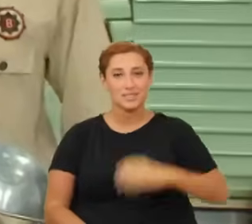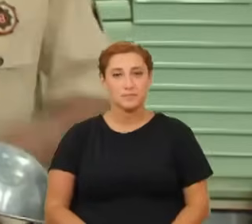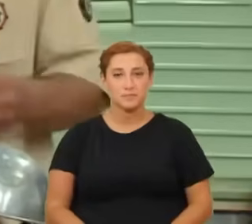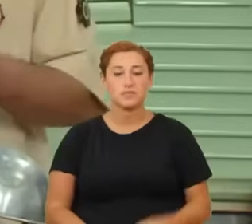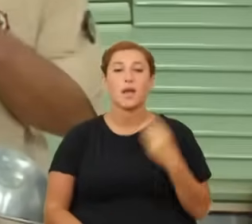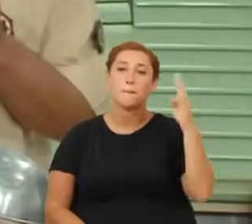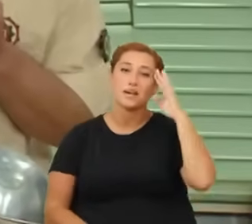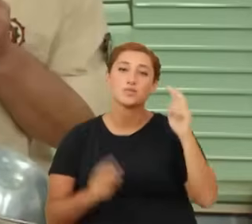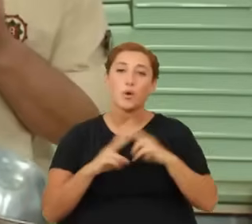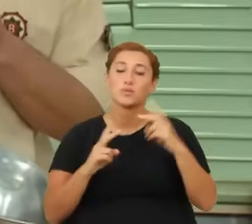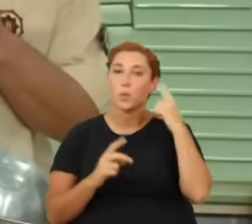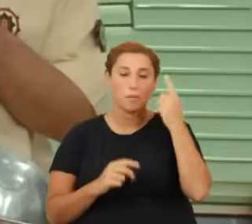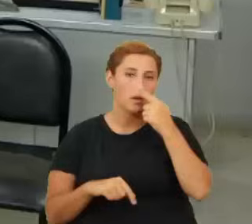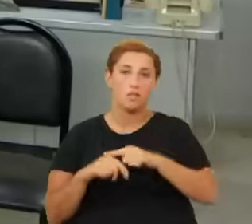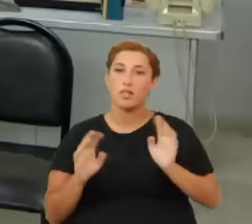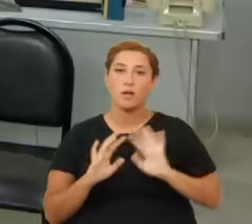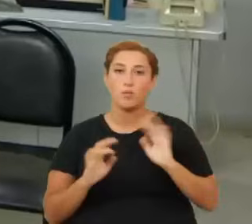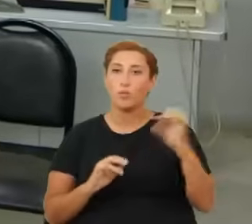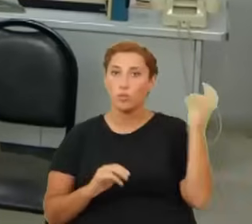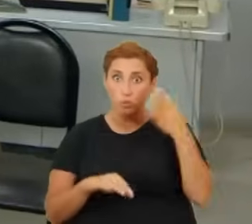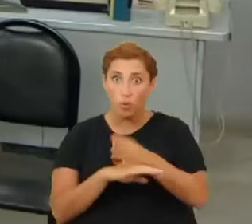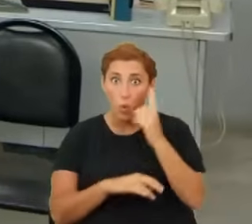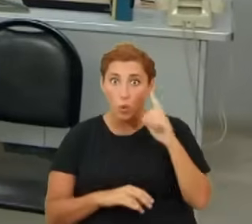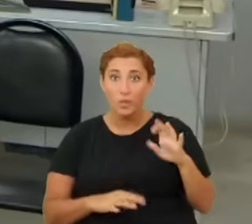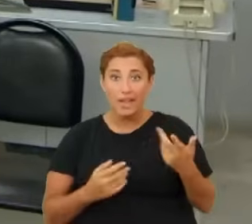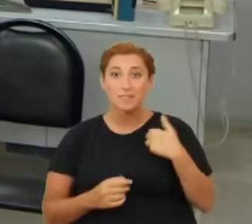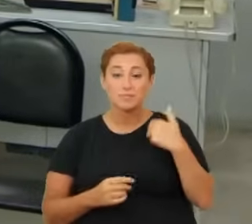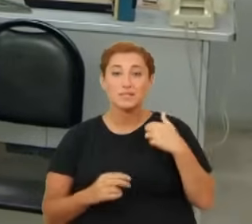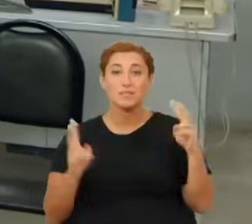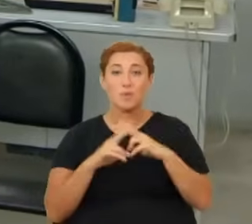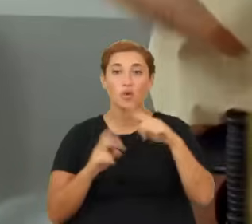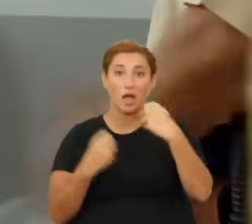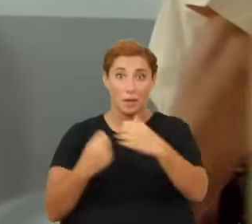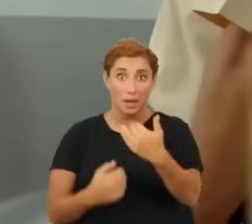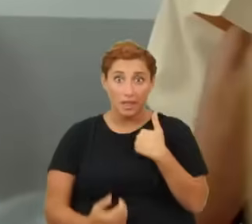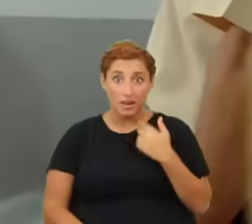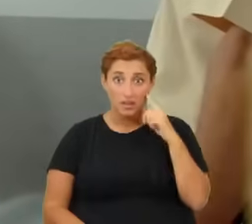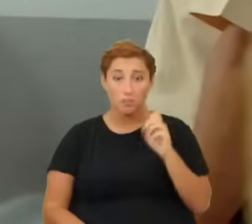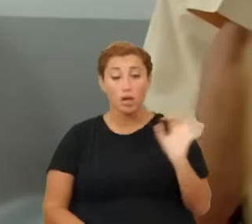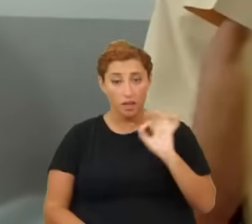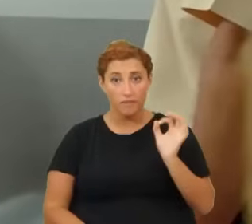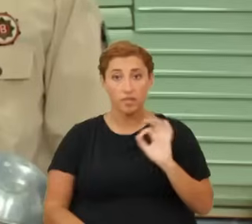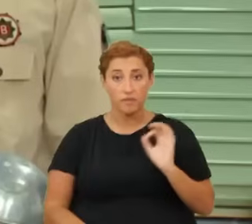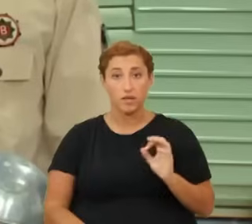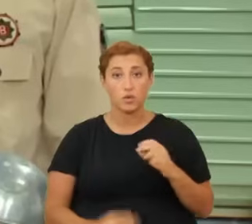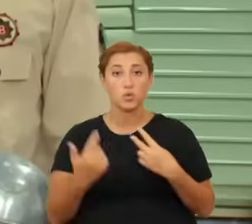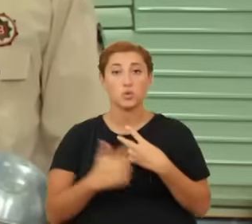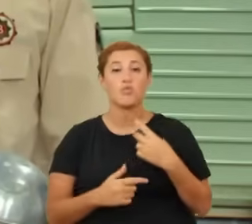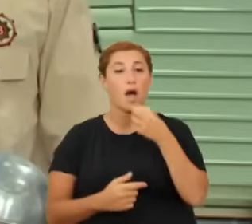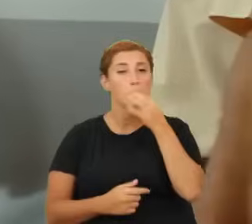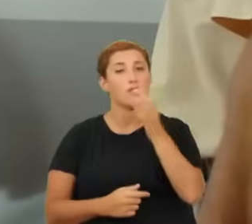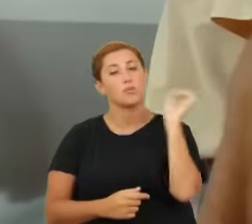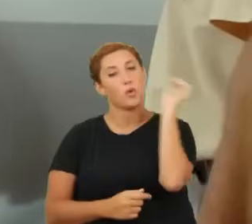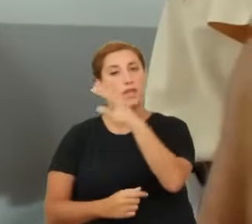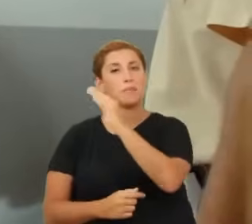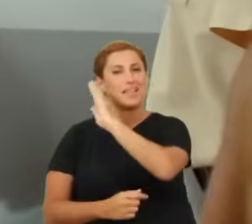Ya başkanım, senin kulaklarıma inanır. Duyduğum doğru mu? Yani bizim karakolun arabası mı olacak şimdi? Evet Ecir, evet. Yusuf'a haber verdim,